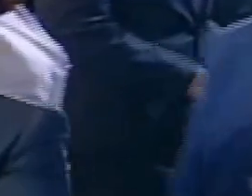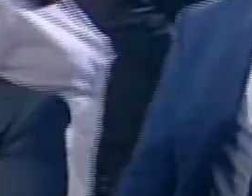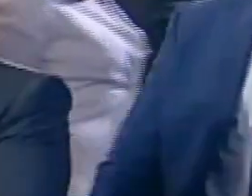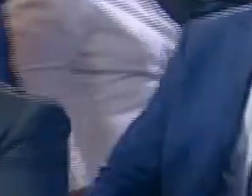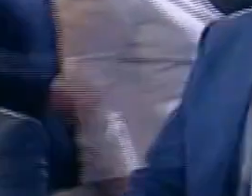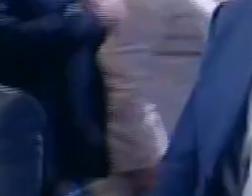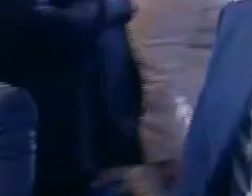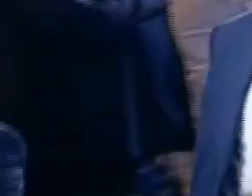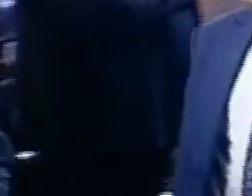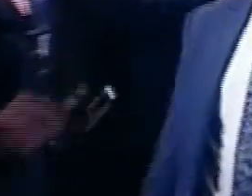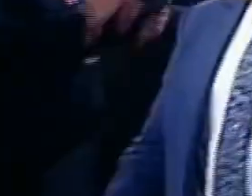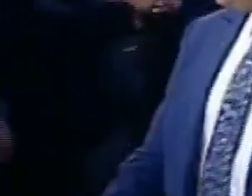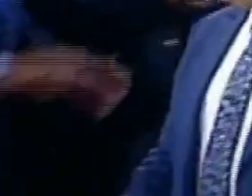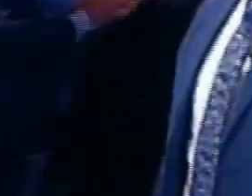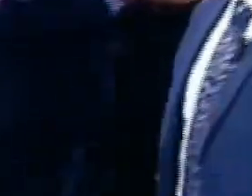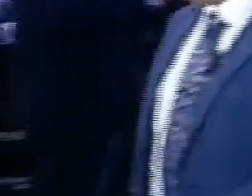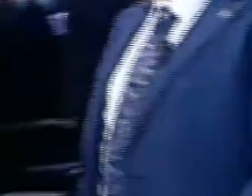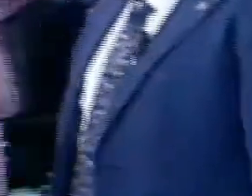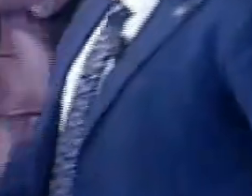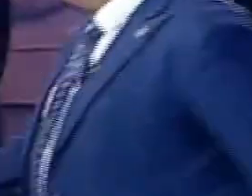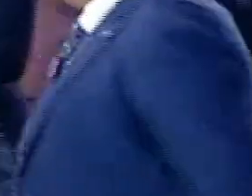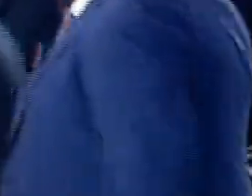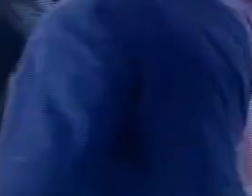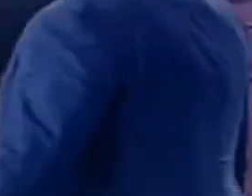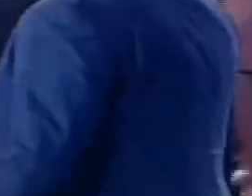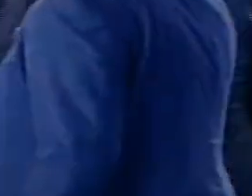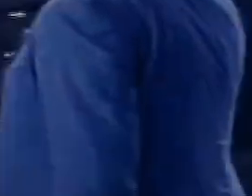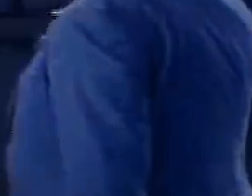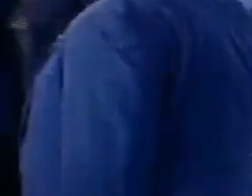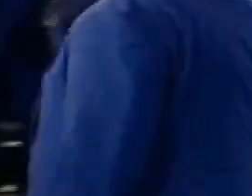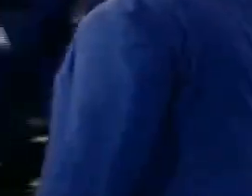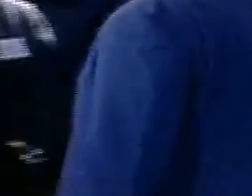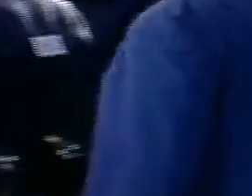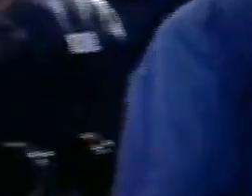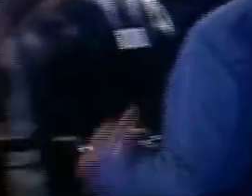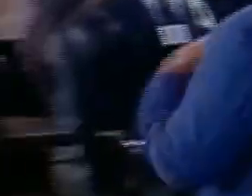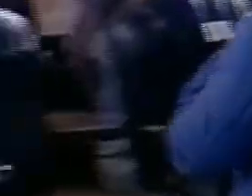رئيس دولة مجلس الوزراء معالي الدكتور مصطفى مدبولي.